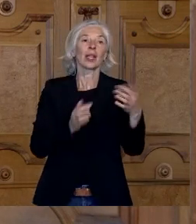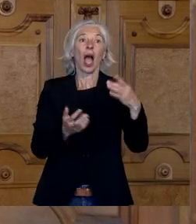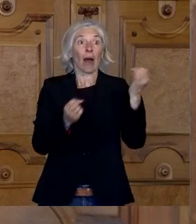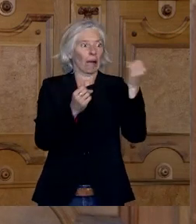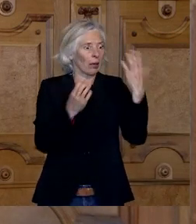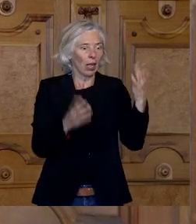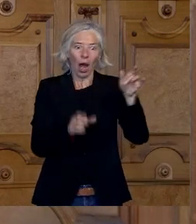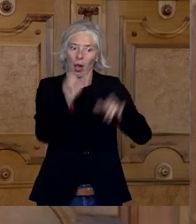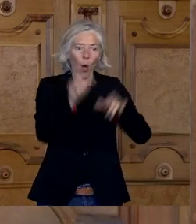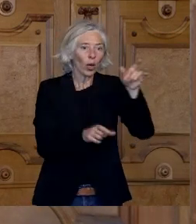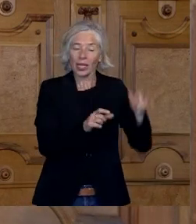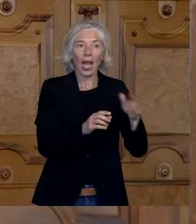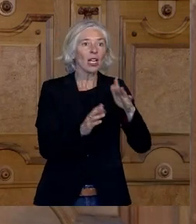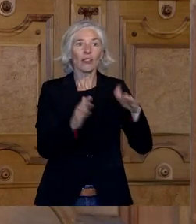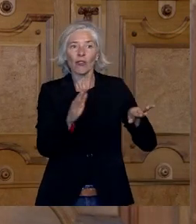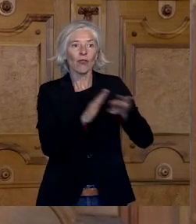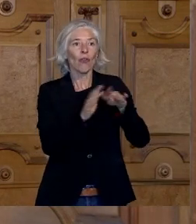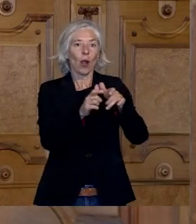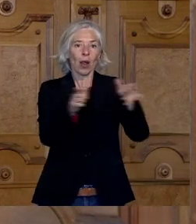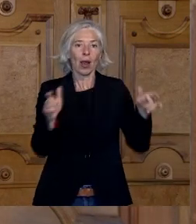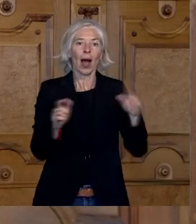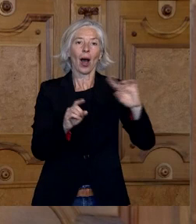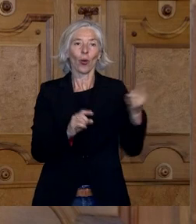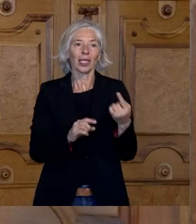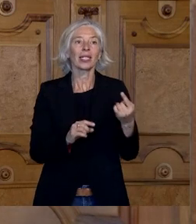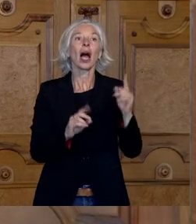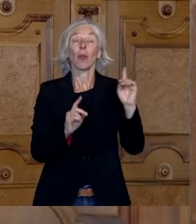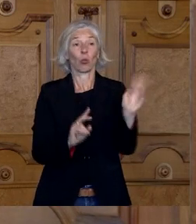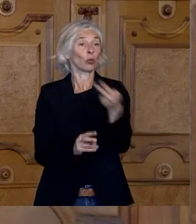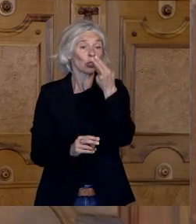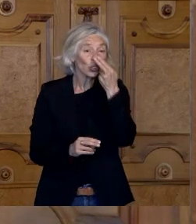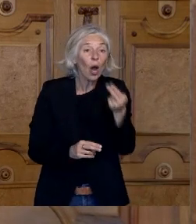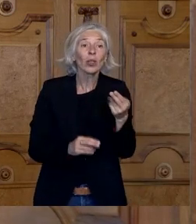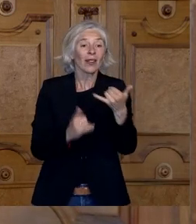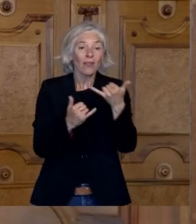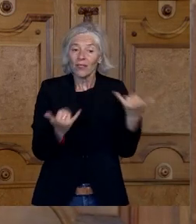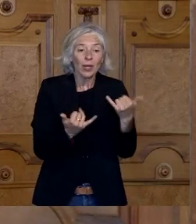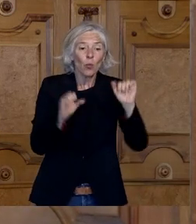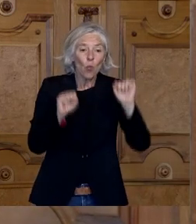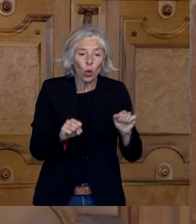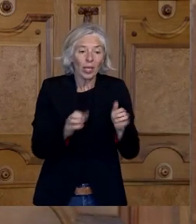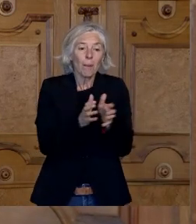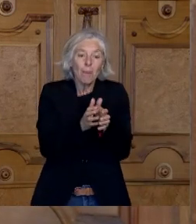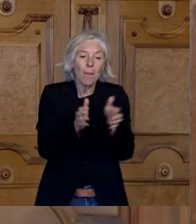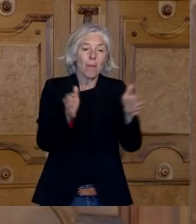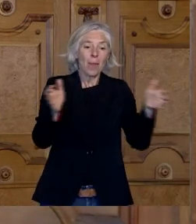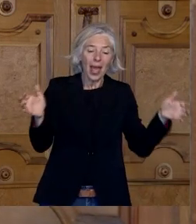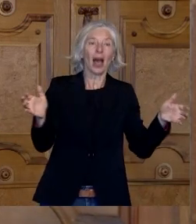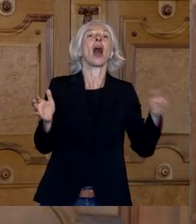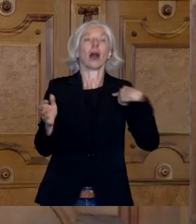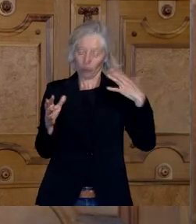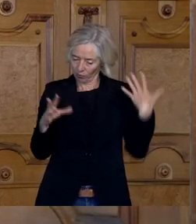auch ausgereizt sein werden, aber man schaut ganz klar, was möglich ist, wird auch ausgeschöpft an